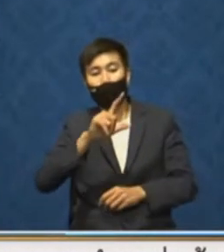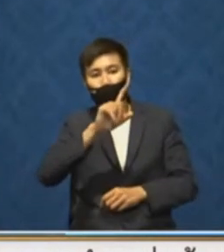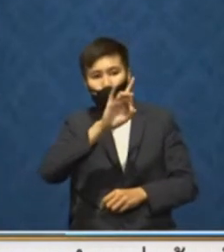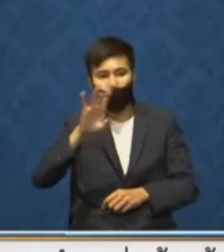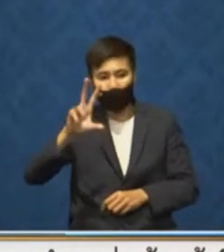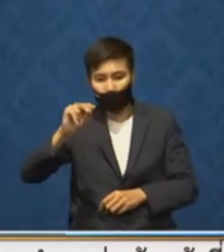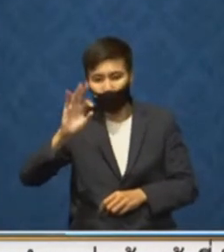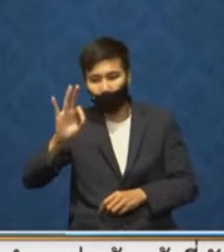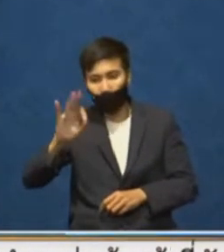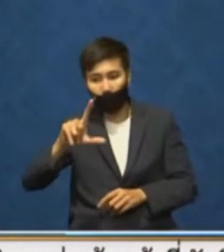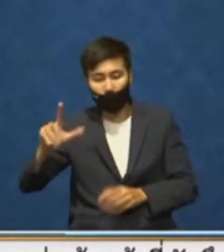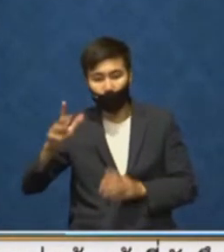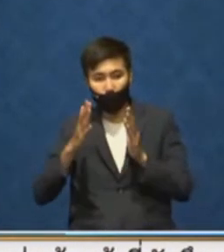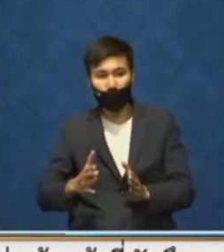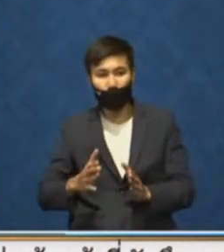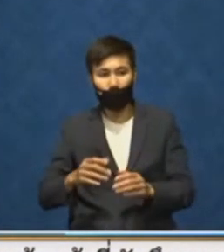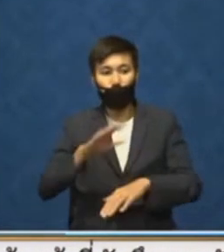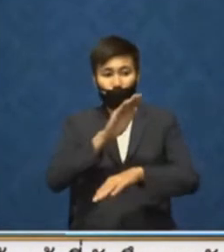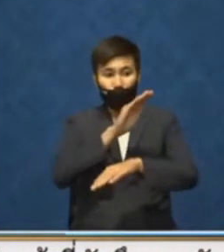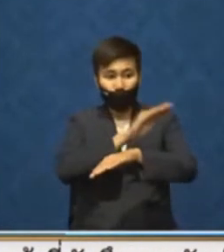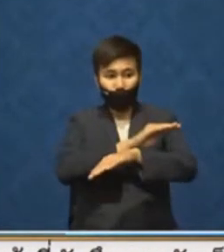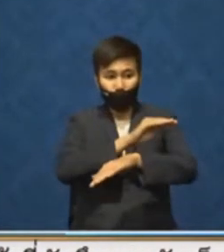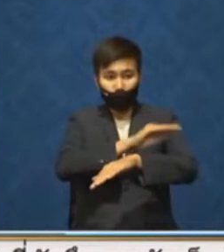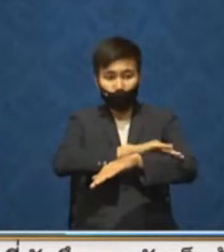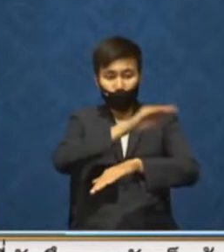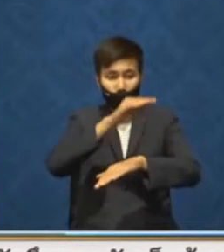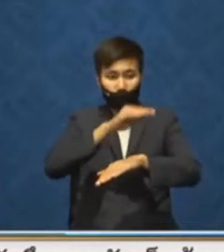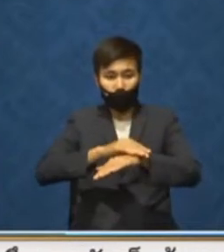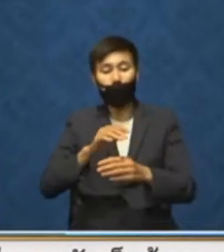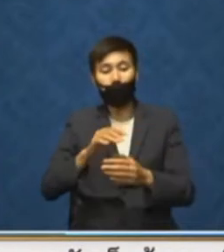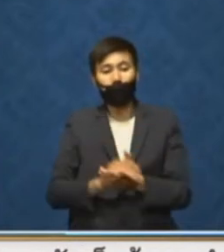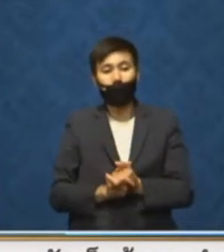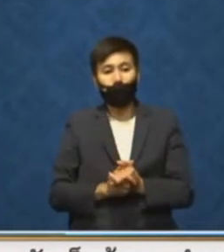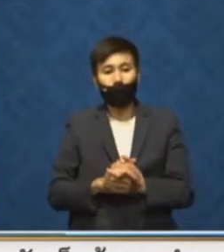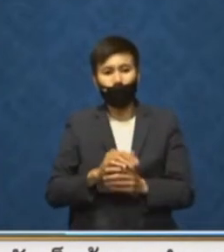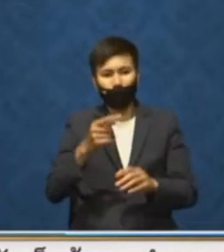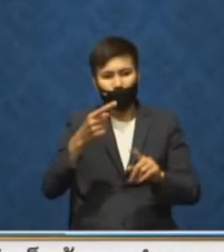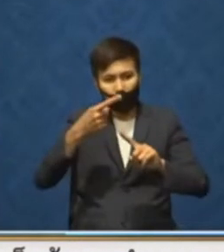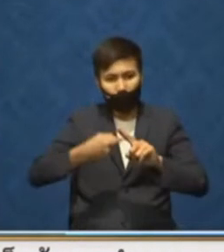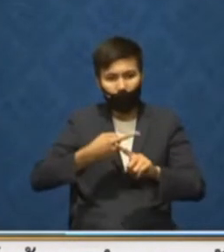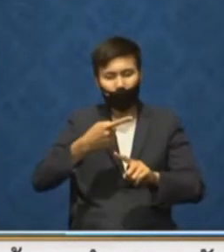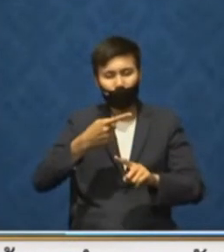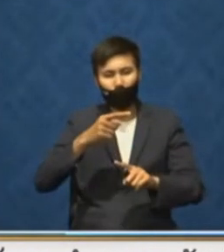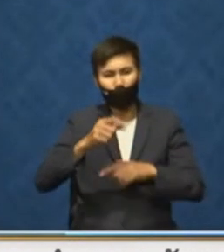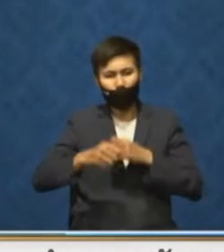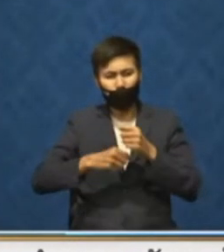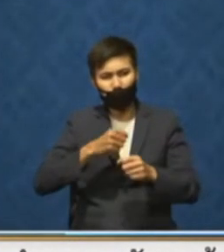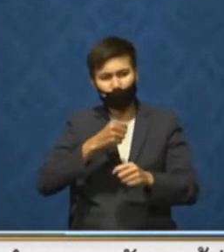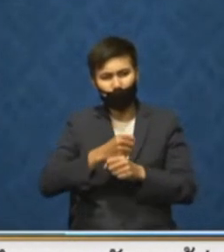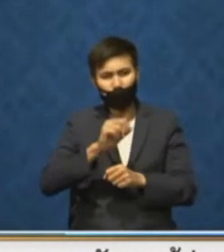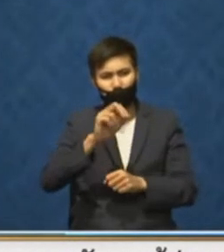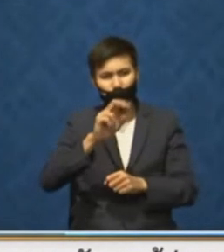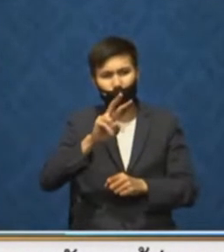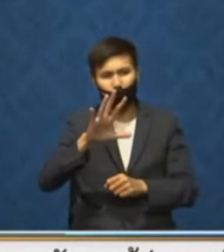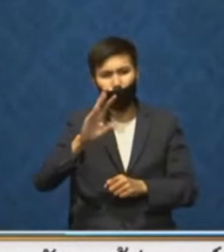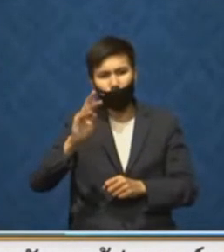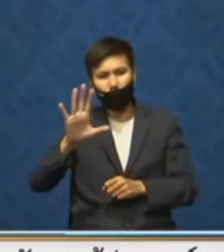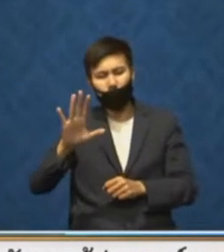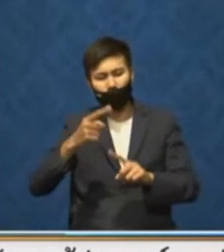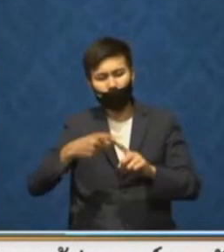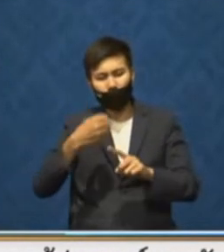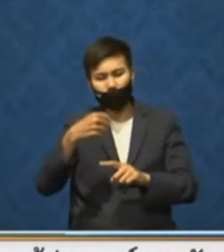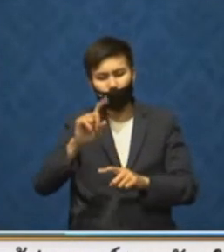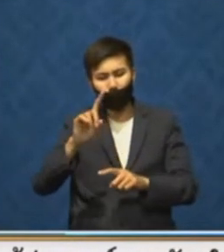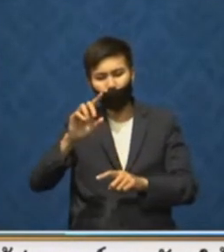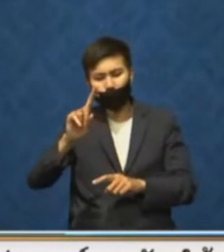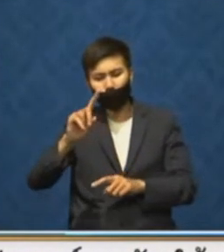ถ้าอาจารย์สุวรรณภูมิที่ 2ค่าเปิดให้ประธานในเดือนตุลาคม 2006 15ซารายานานาชาติอู่ตะเภาถนนการ